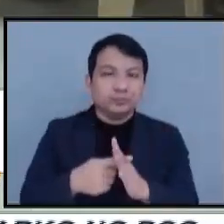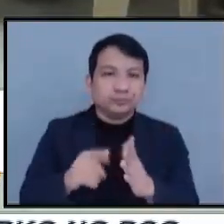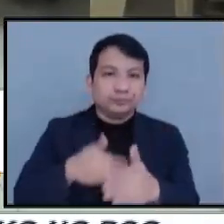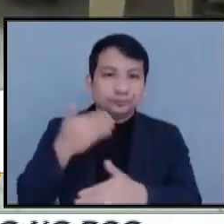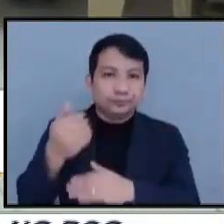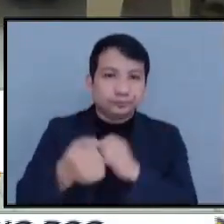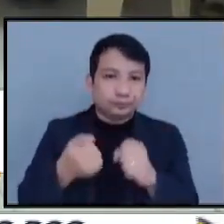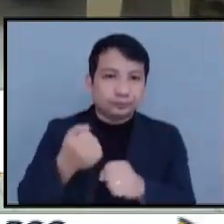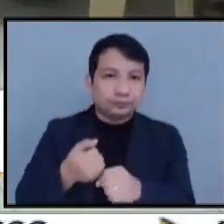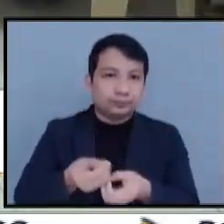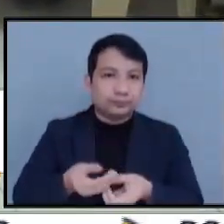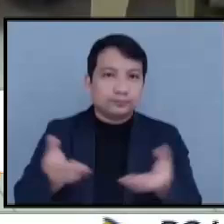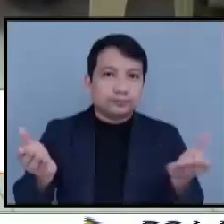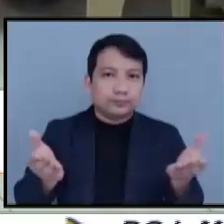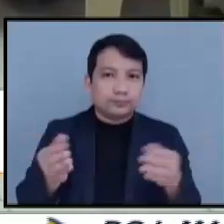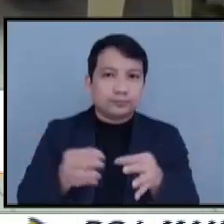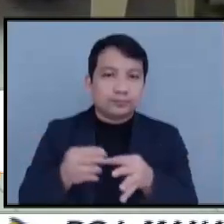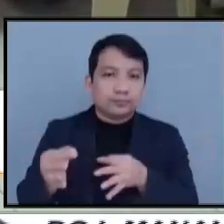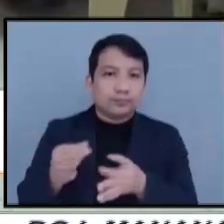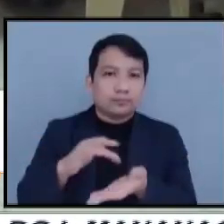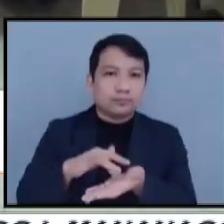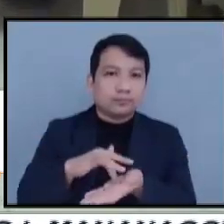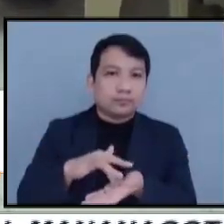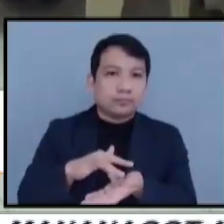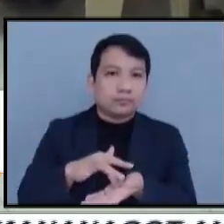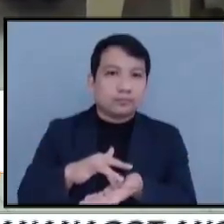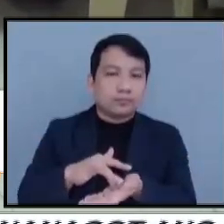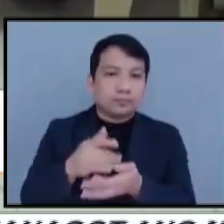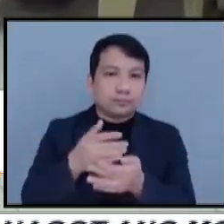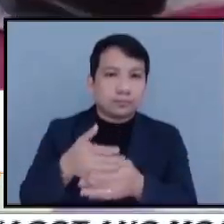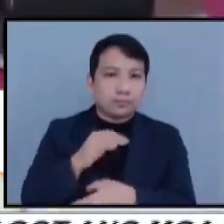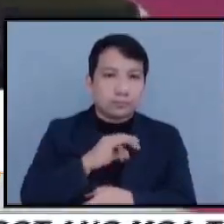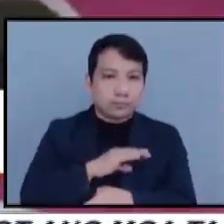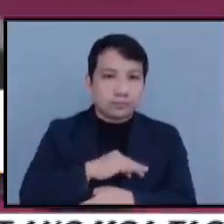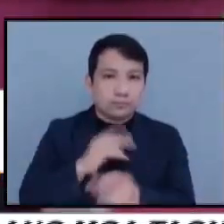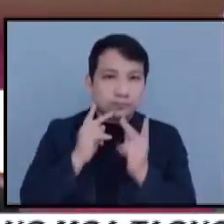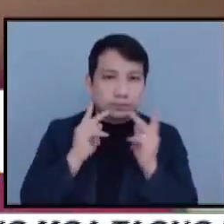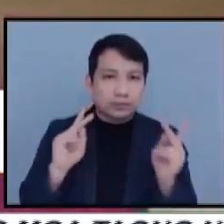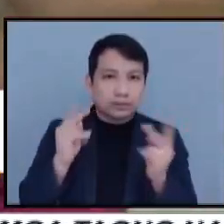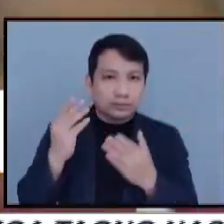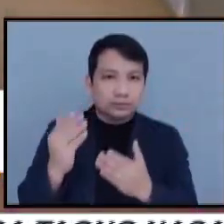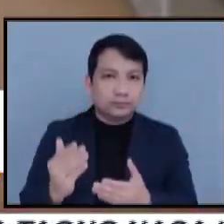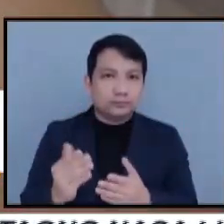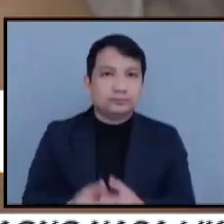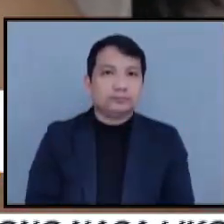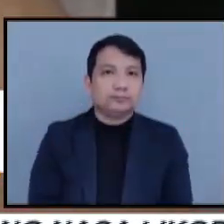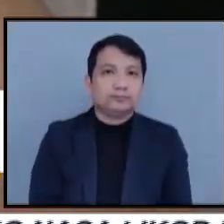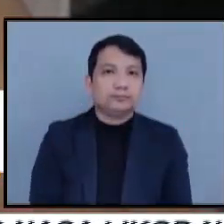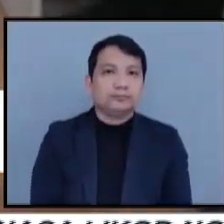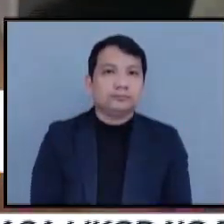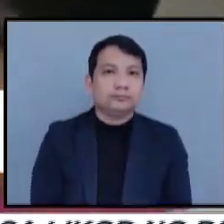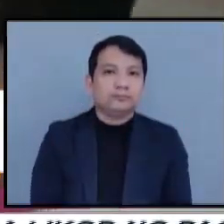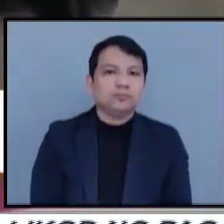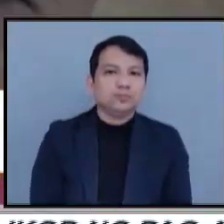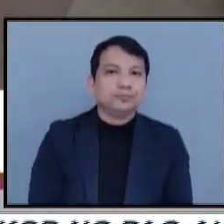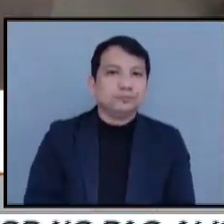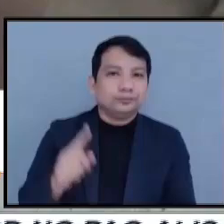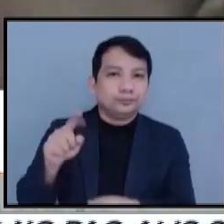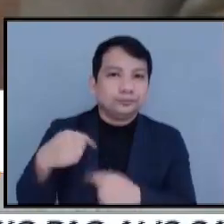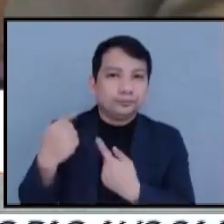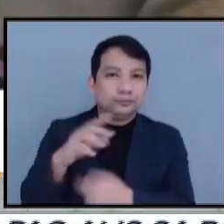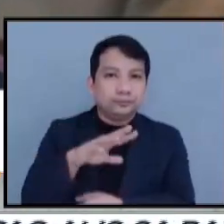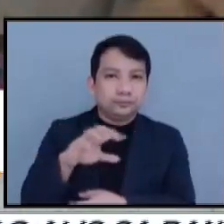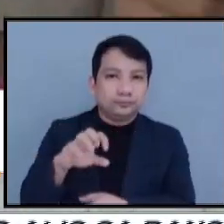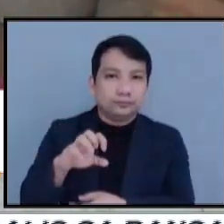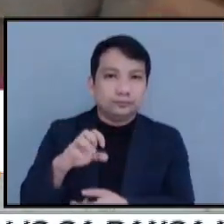ang pagbibigay ng expanded healthcare benefits sa mga public school teacher. Kung saan mula sa dating 500 pesos, makatatanggap